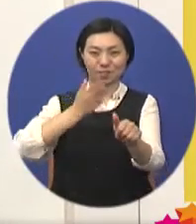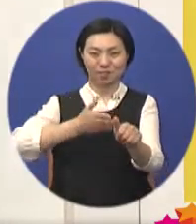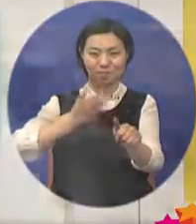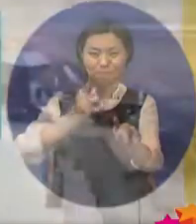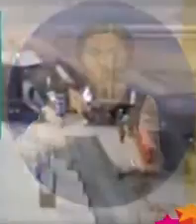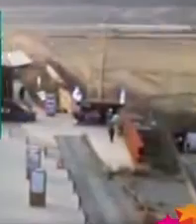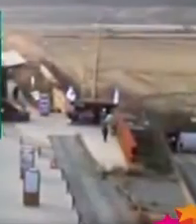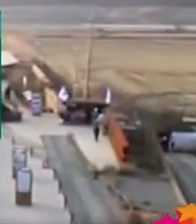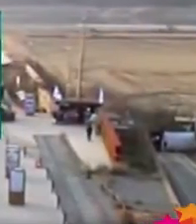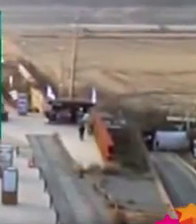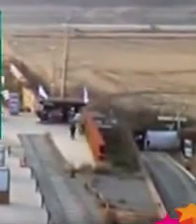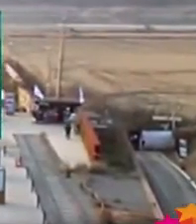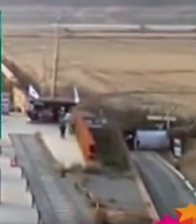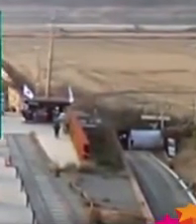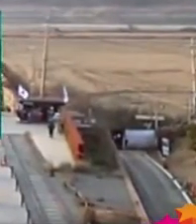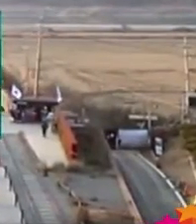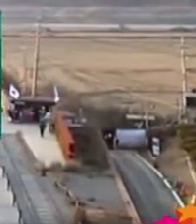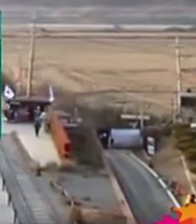주세요.